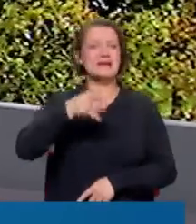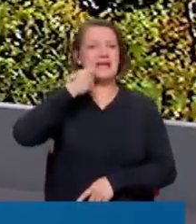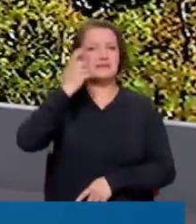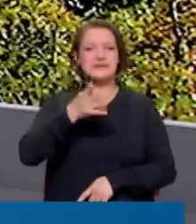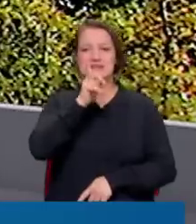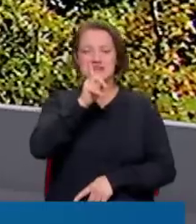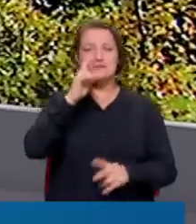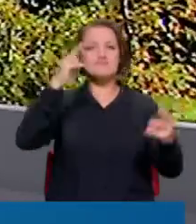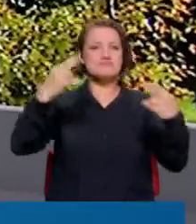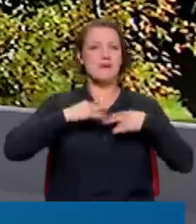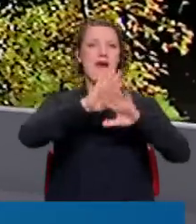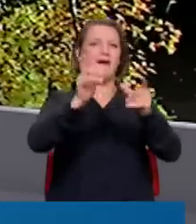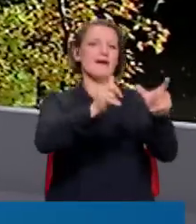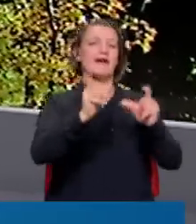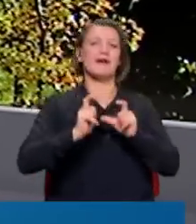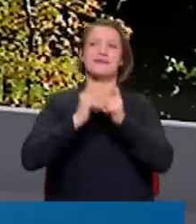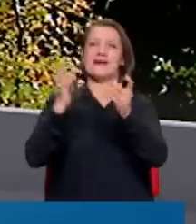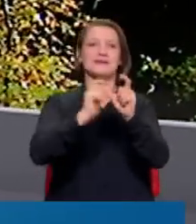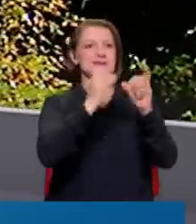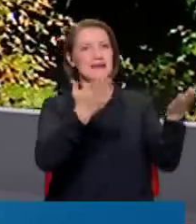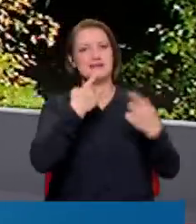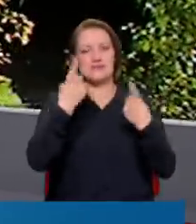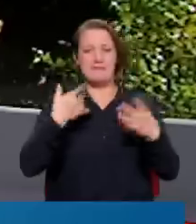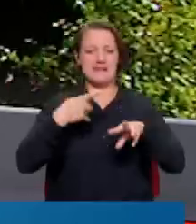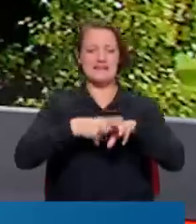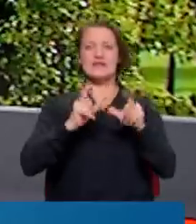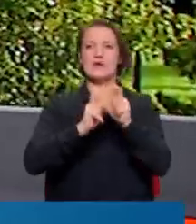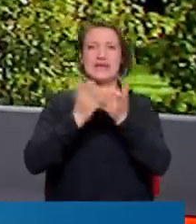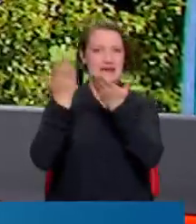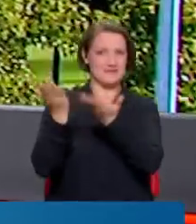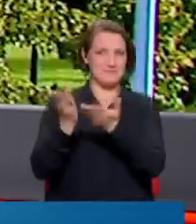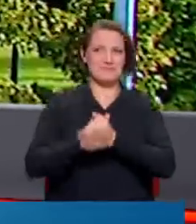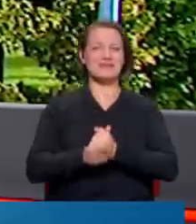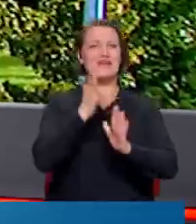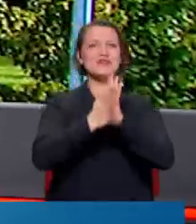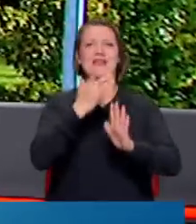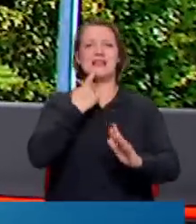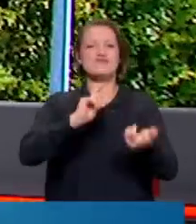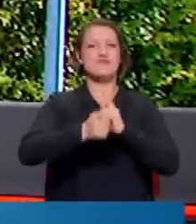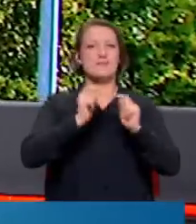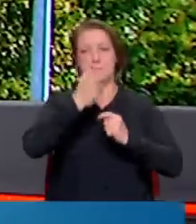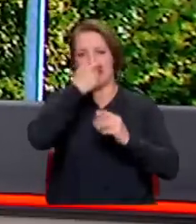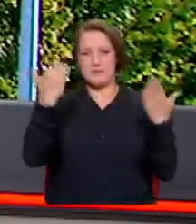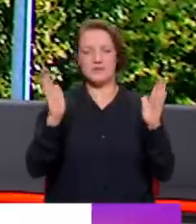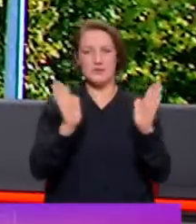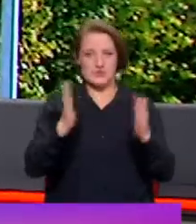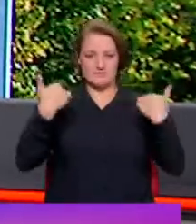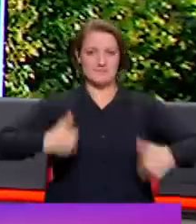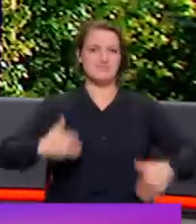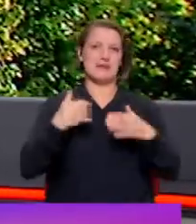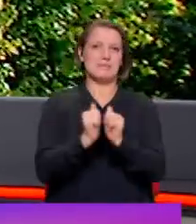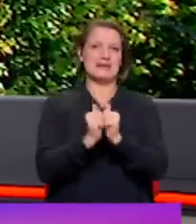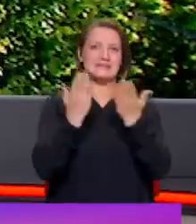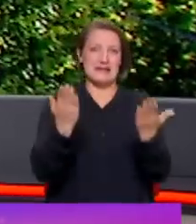sesimizin görüntümüz ulaştığı her yere günaydın diyoruz ben demiş işaret dili tercümanım Meltem küçükle birlikte